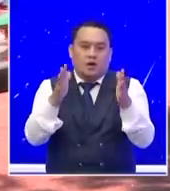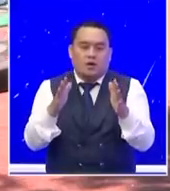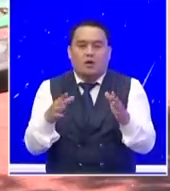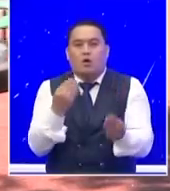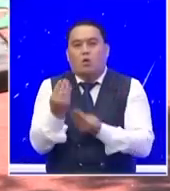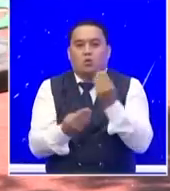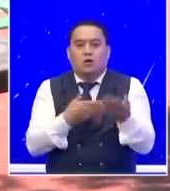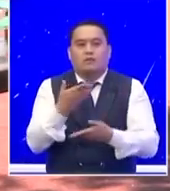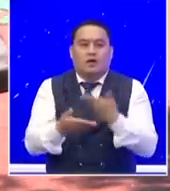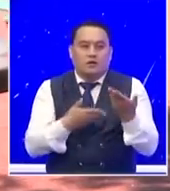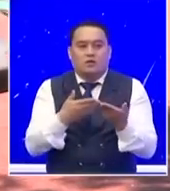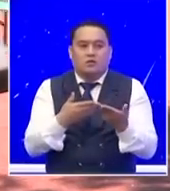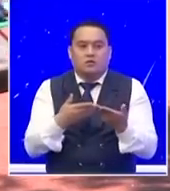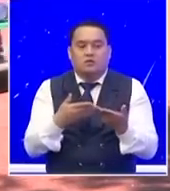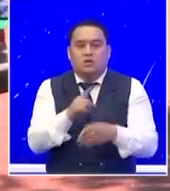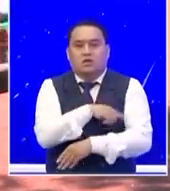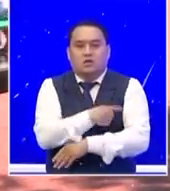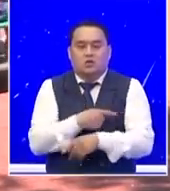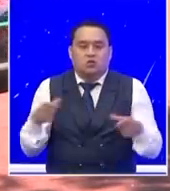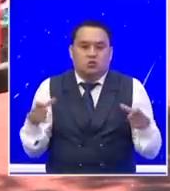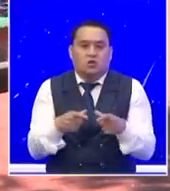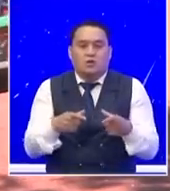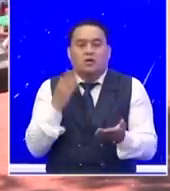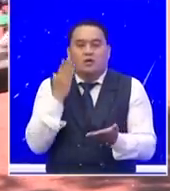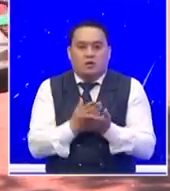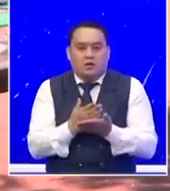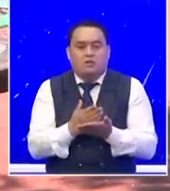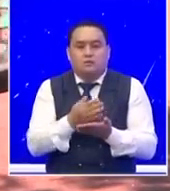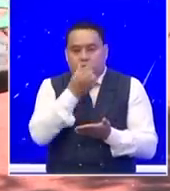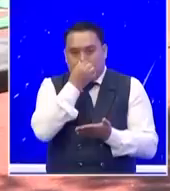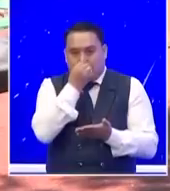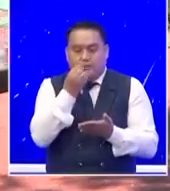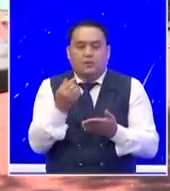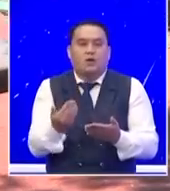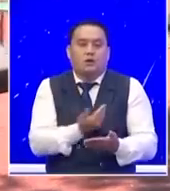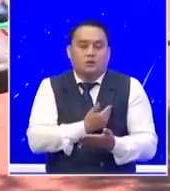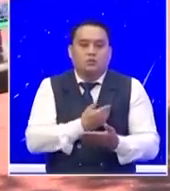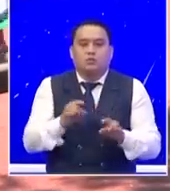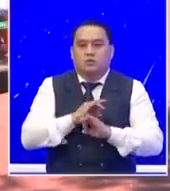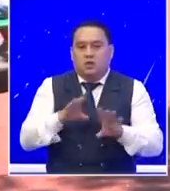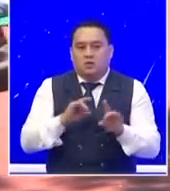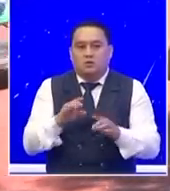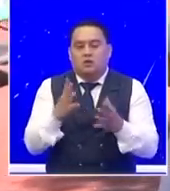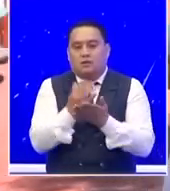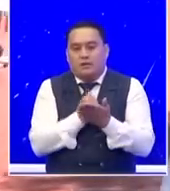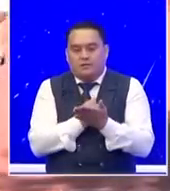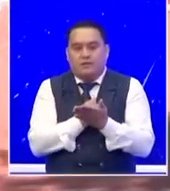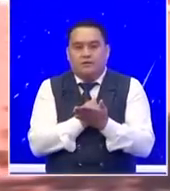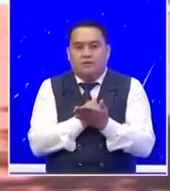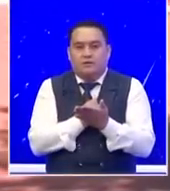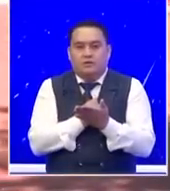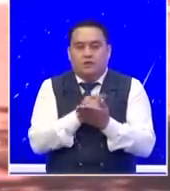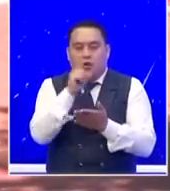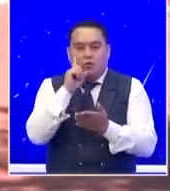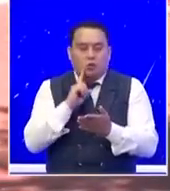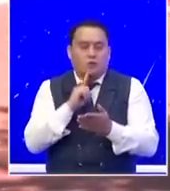шығады, бірақ санитарлық шектеулерді қатаң сақтау керек. Тағы да мен соны айтқым келеді тұрғындарға. Соны сақтап, осы жерде